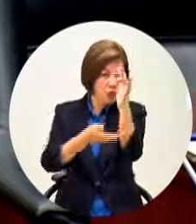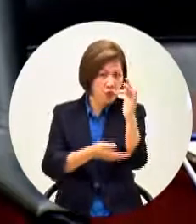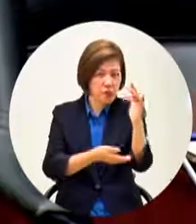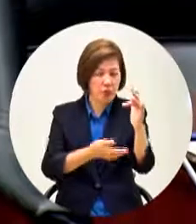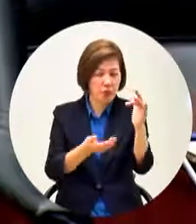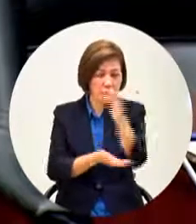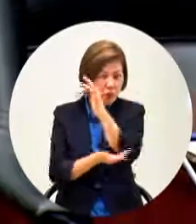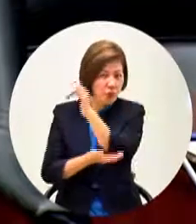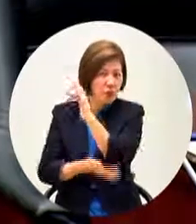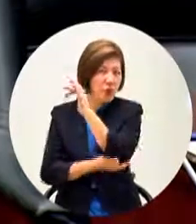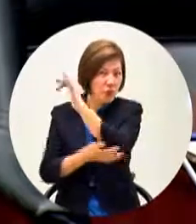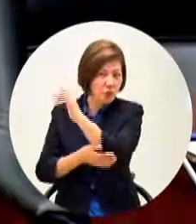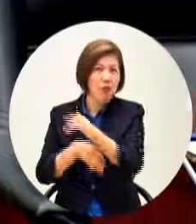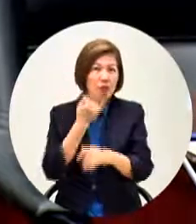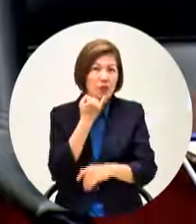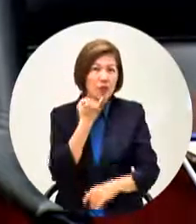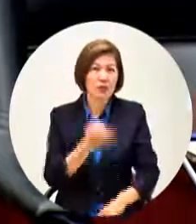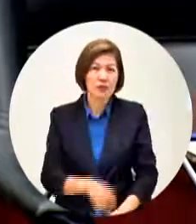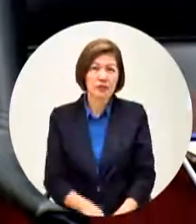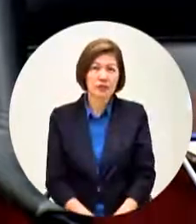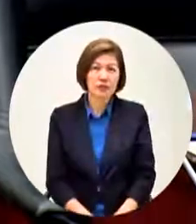即摆来就是卡着，